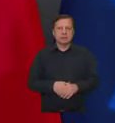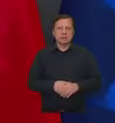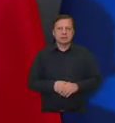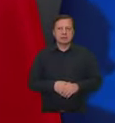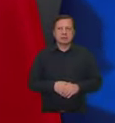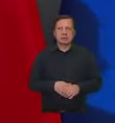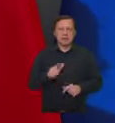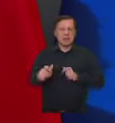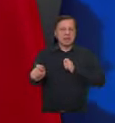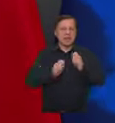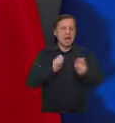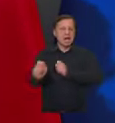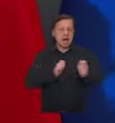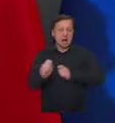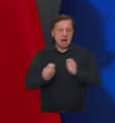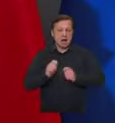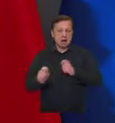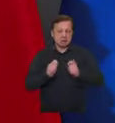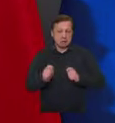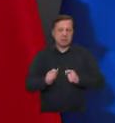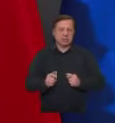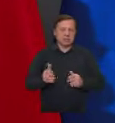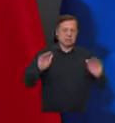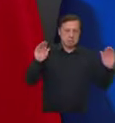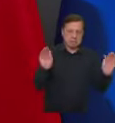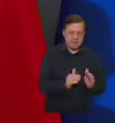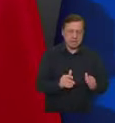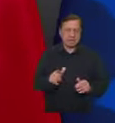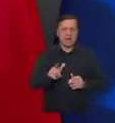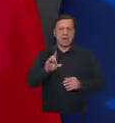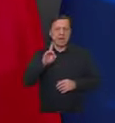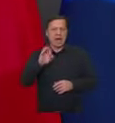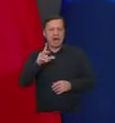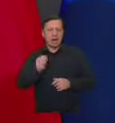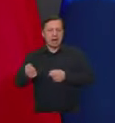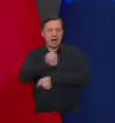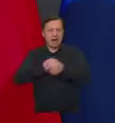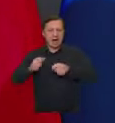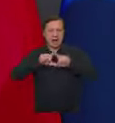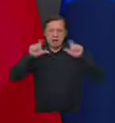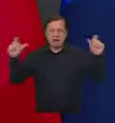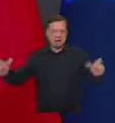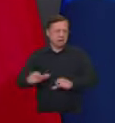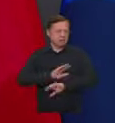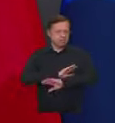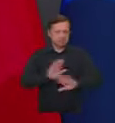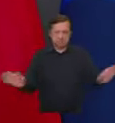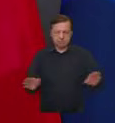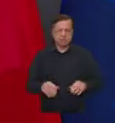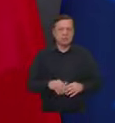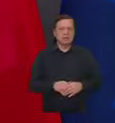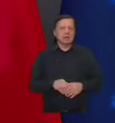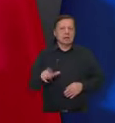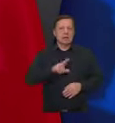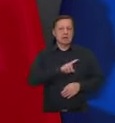ograniczenia w branży transportowej czy w galeriach handlowych i przedsiębiorstwach. I tutaj zgodnie z tym, co już zapowiadał